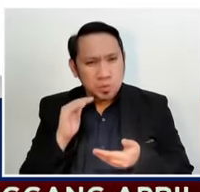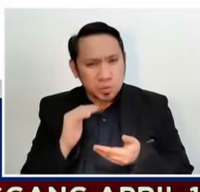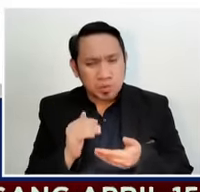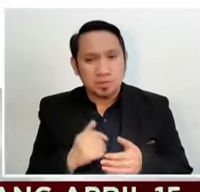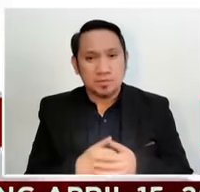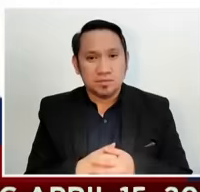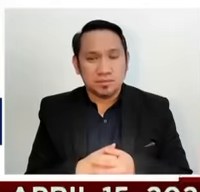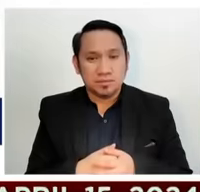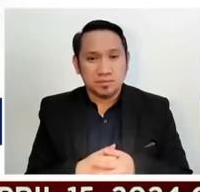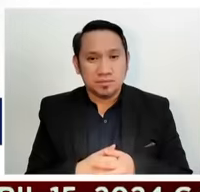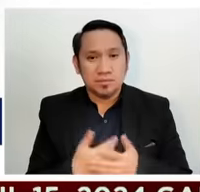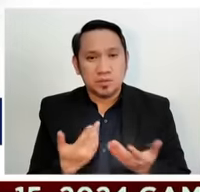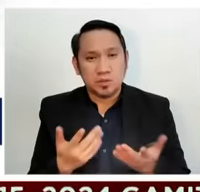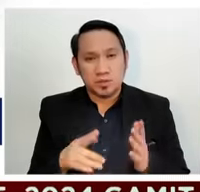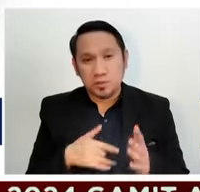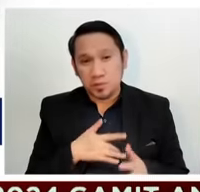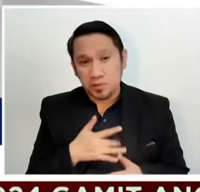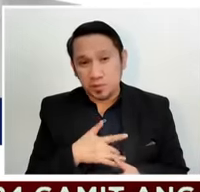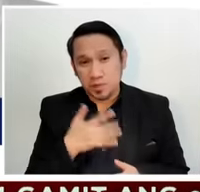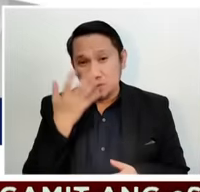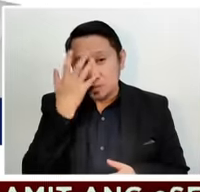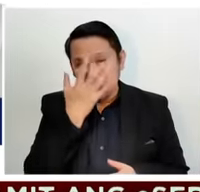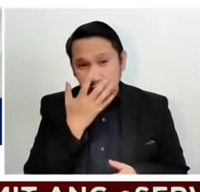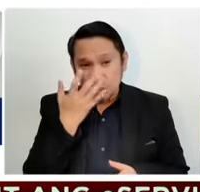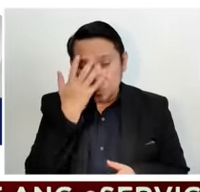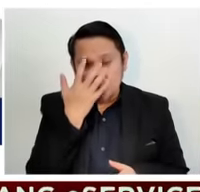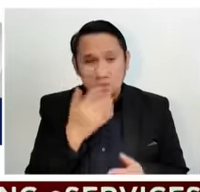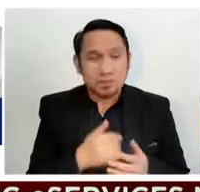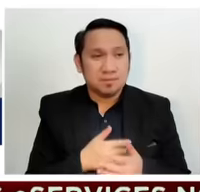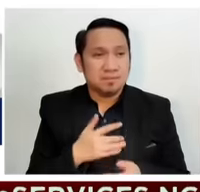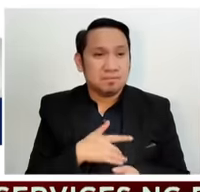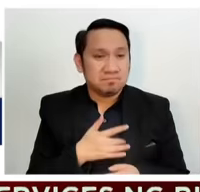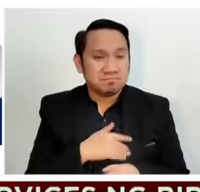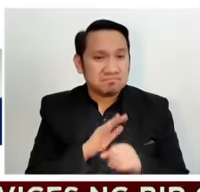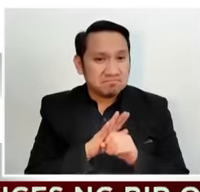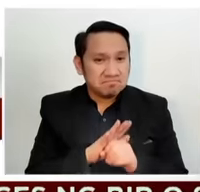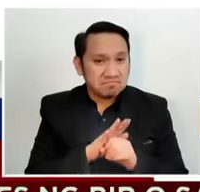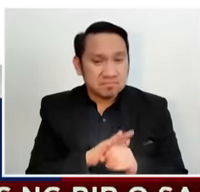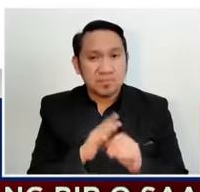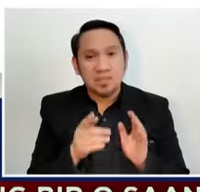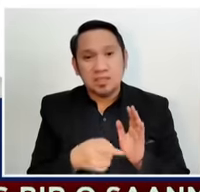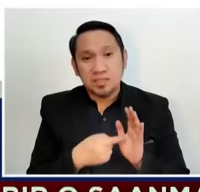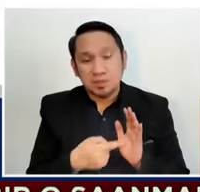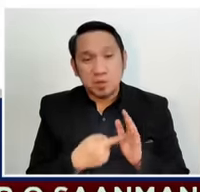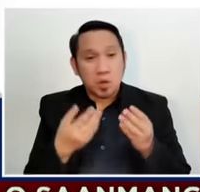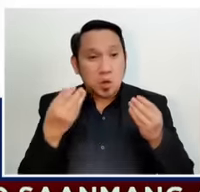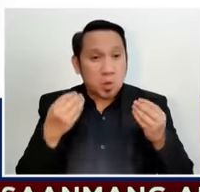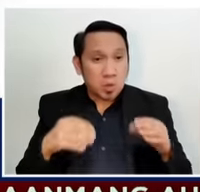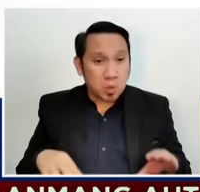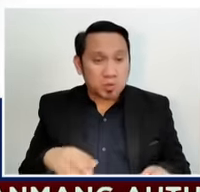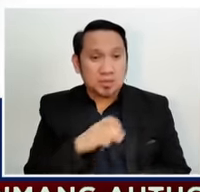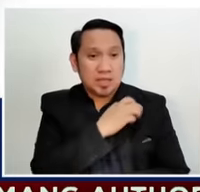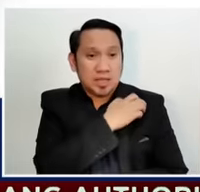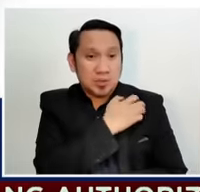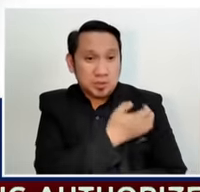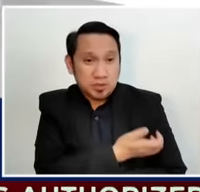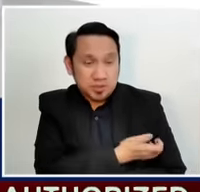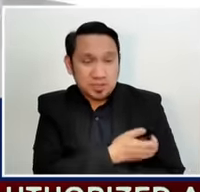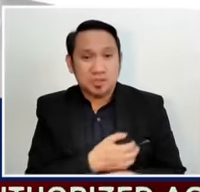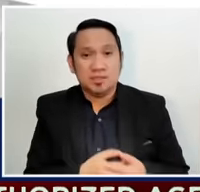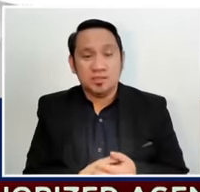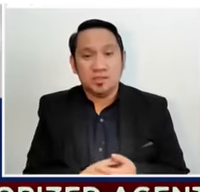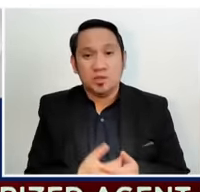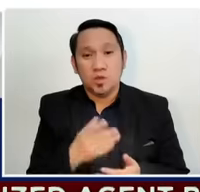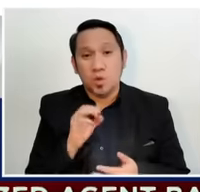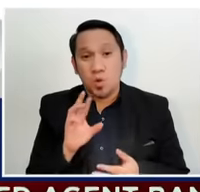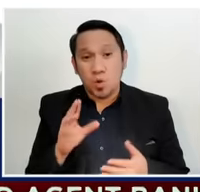basically yung manahihilo, minsan yung thirst natin, minsan nawawalan talaga tayo ng energy at yung sabi natin yung mga tone ng muscles